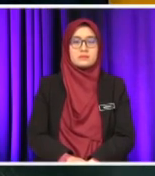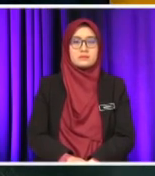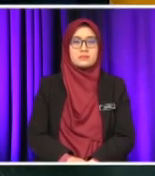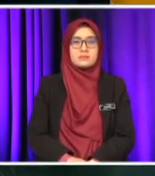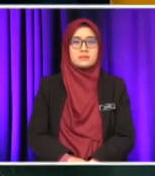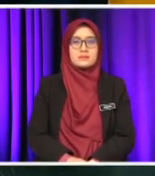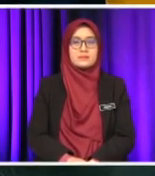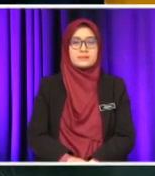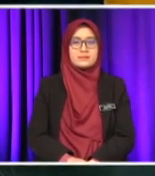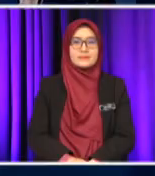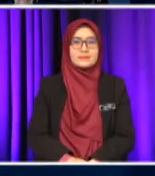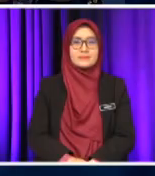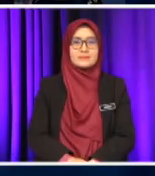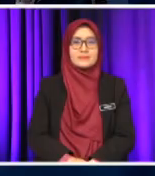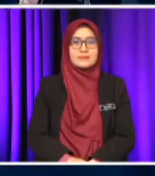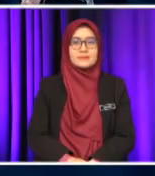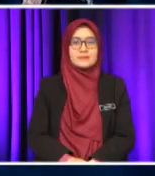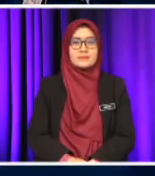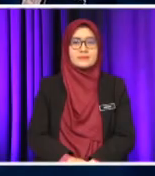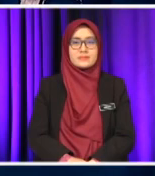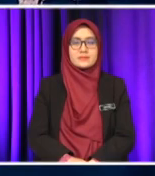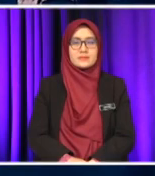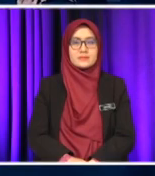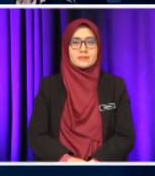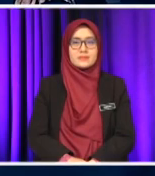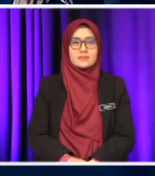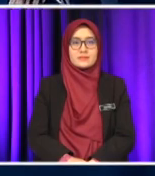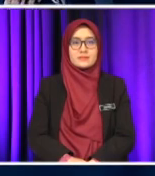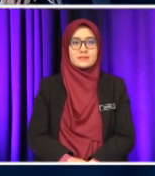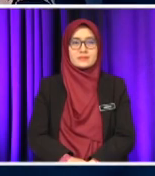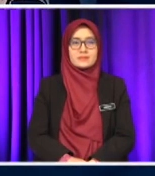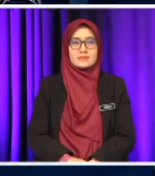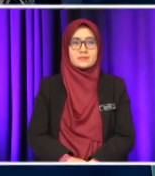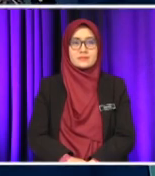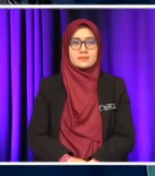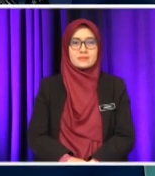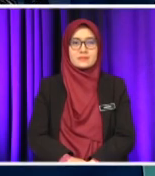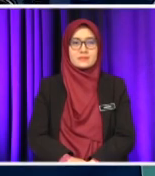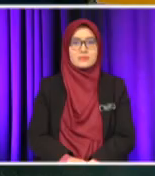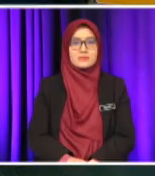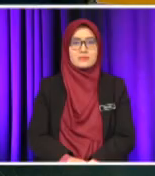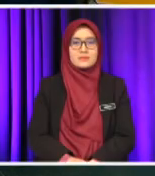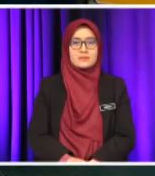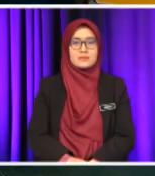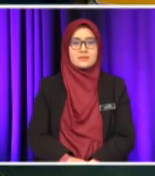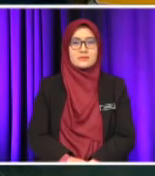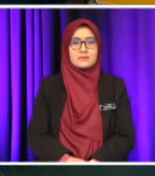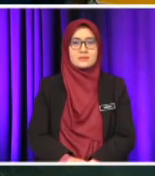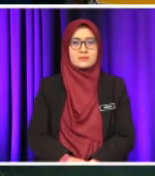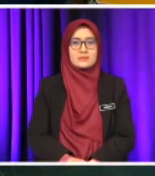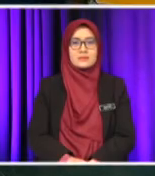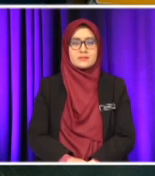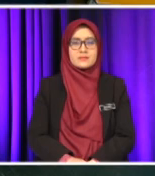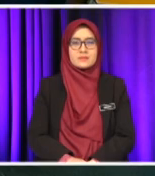jadi seterusnya tadi eee belum tanya Pak Maria Ozawa coba gunakan promosi